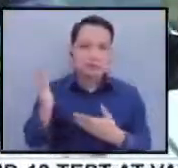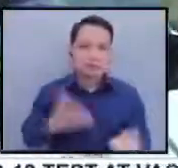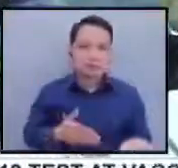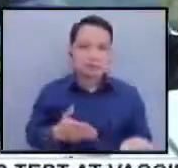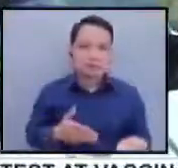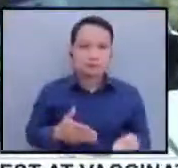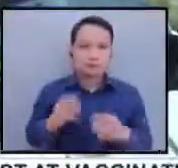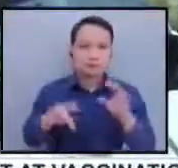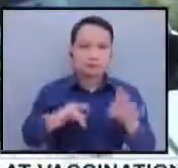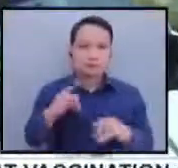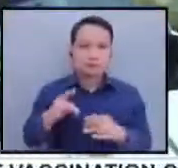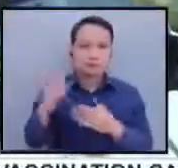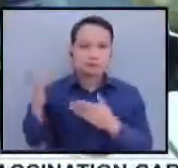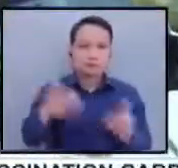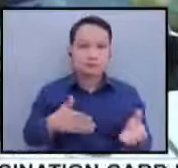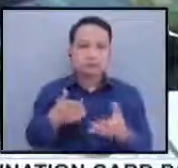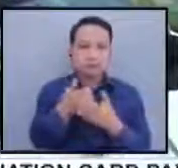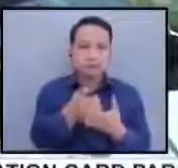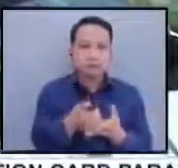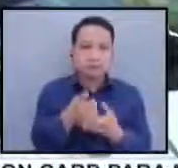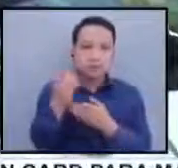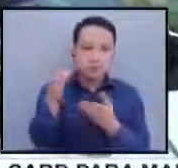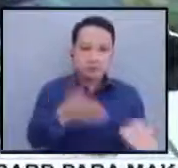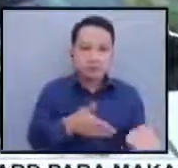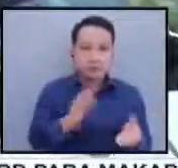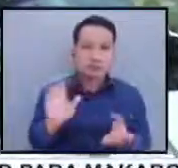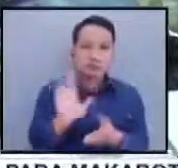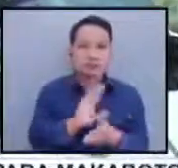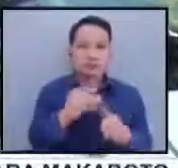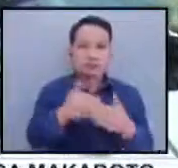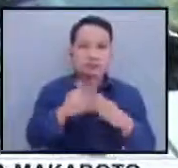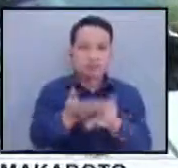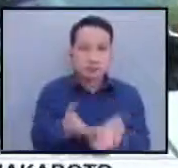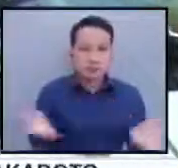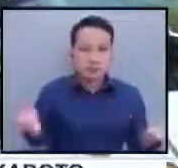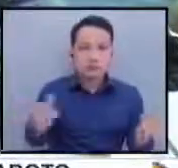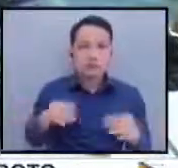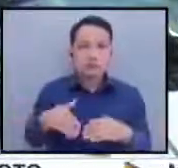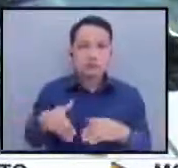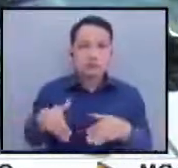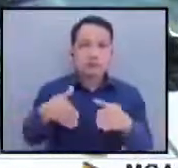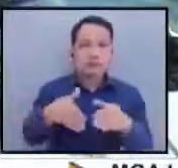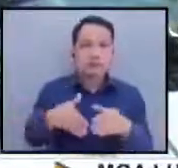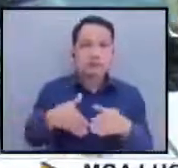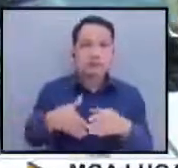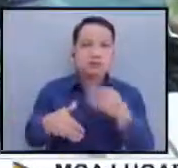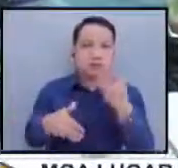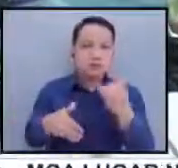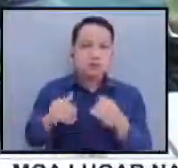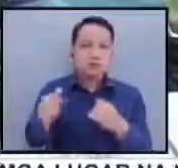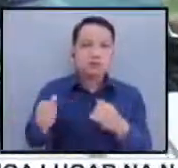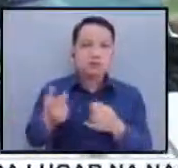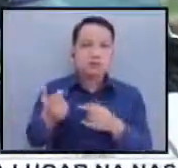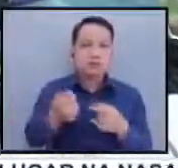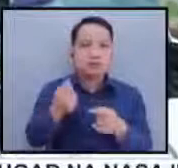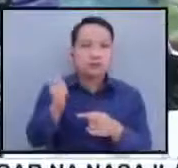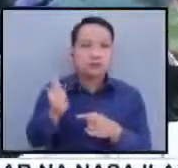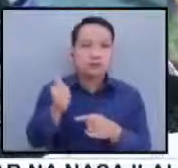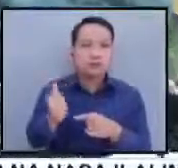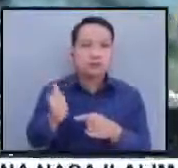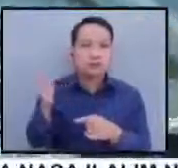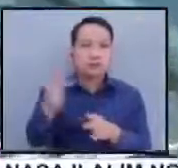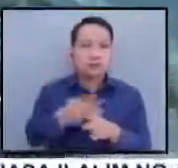hindi ito damit, kundi ito ay mga dinonate na damit dito nakalatag sa gilid ng kalsada. Ang gagawin ng mga biktima